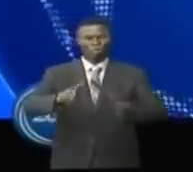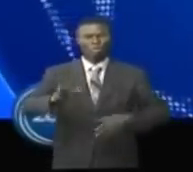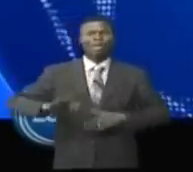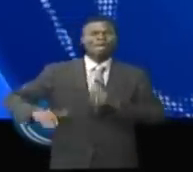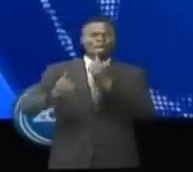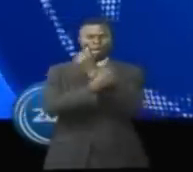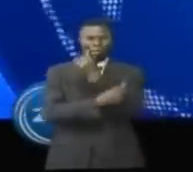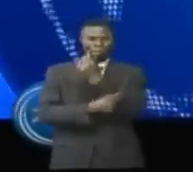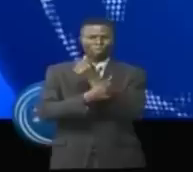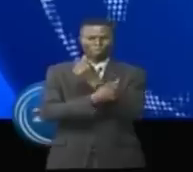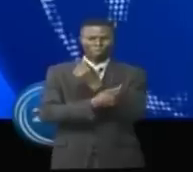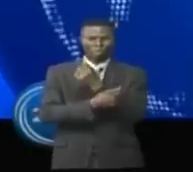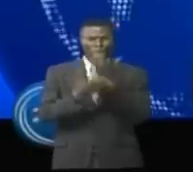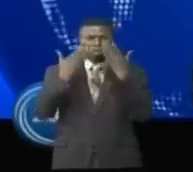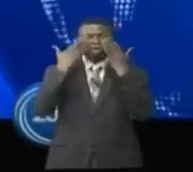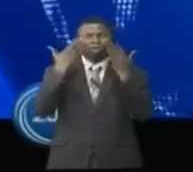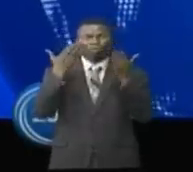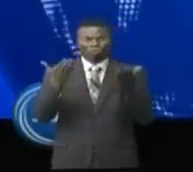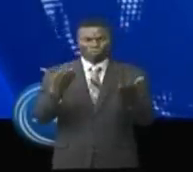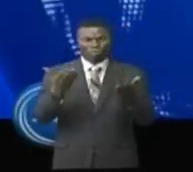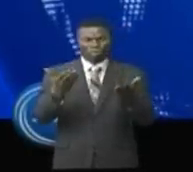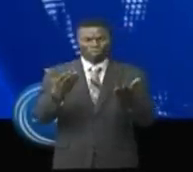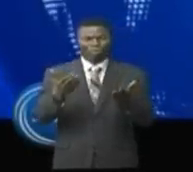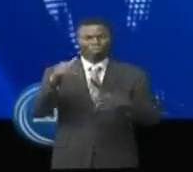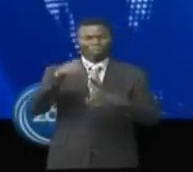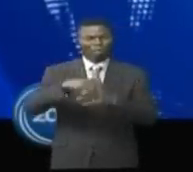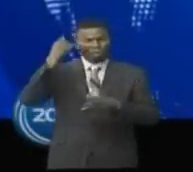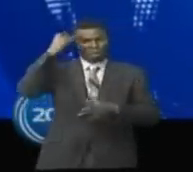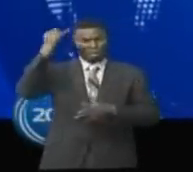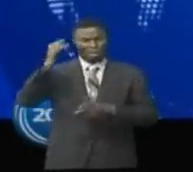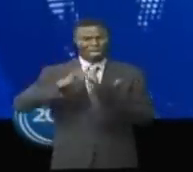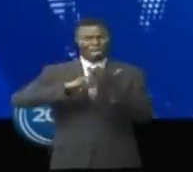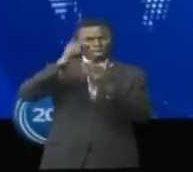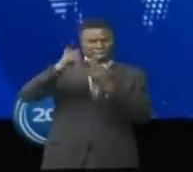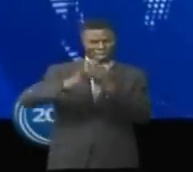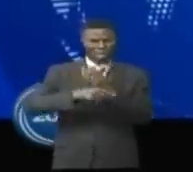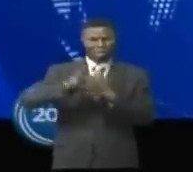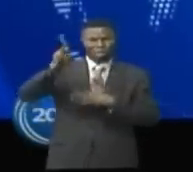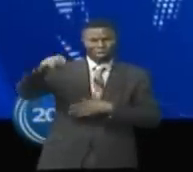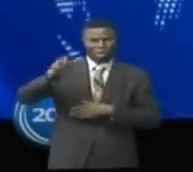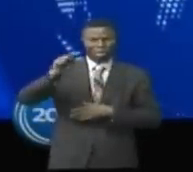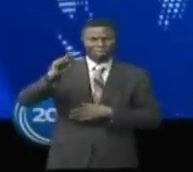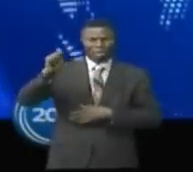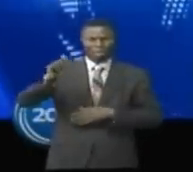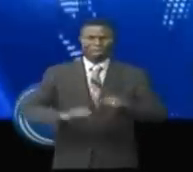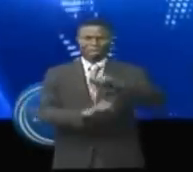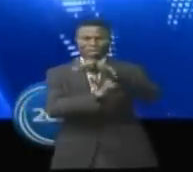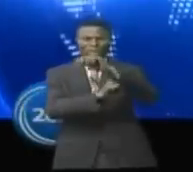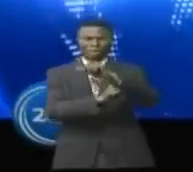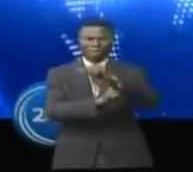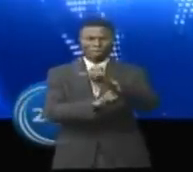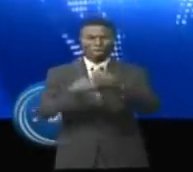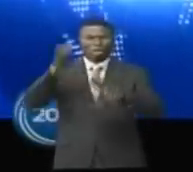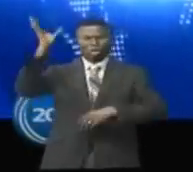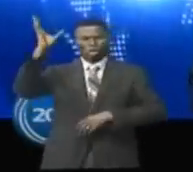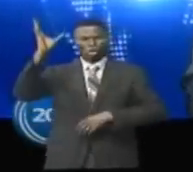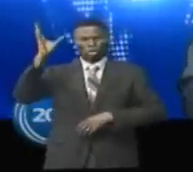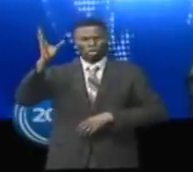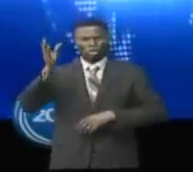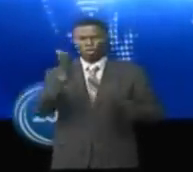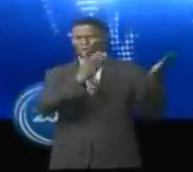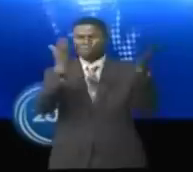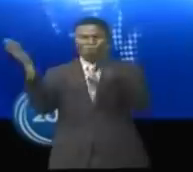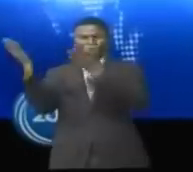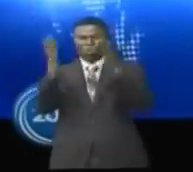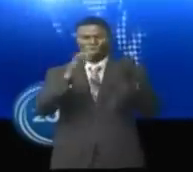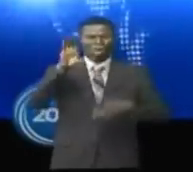République. Alors voilà, dans le cadre du projet PACTE, projet d'appui à la connectivité et au transport,